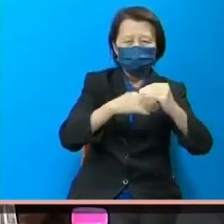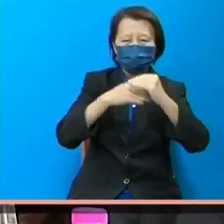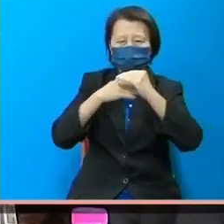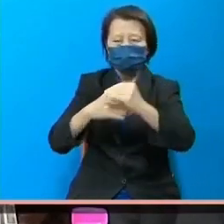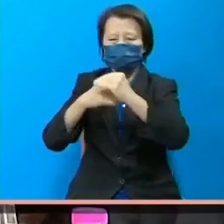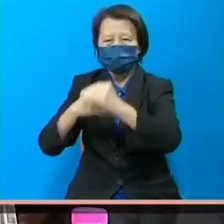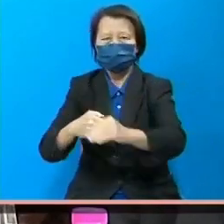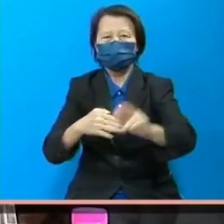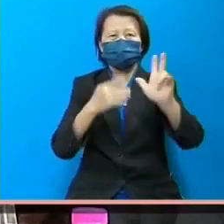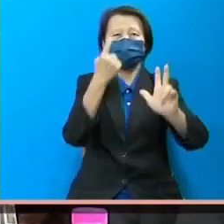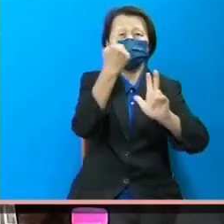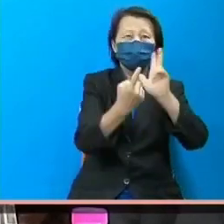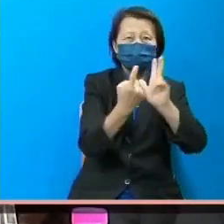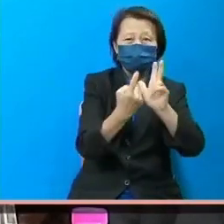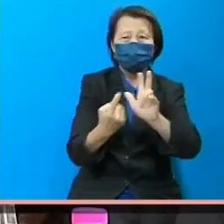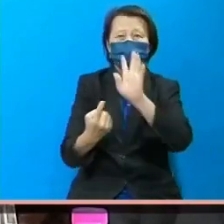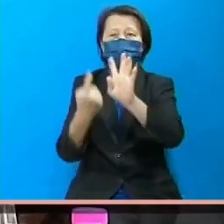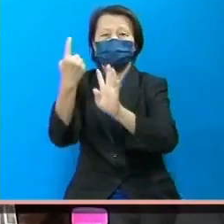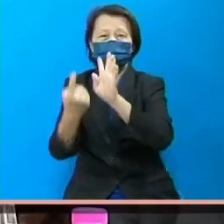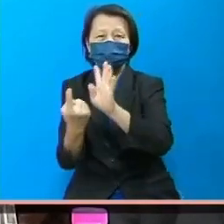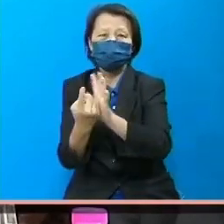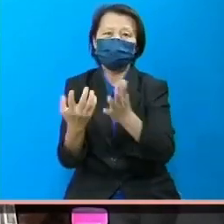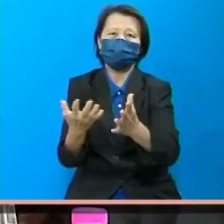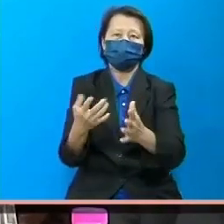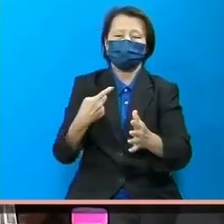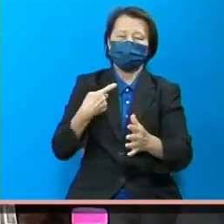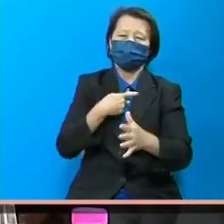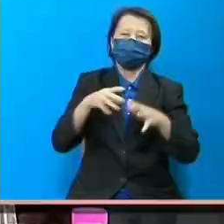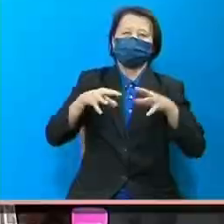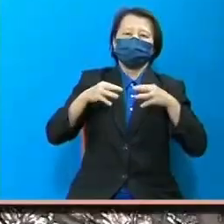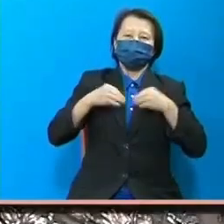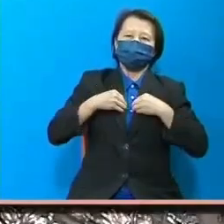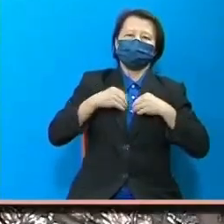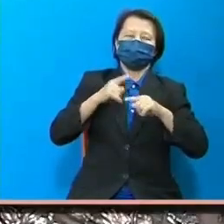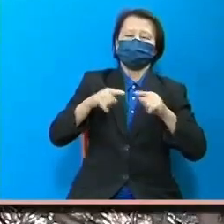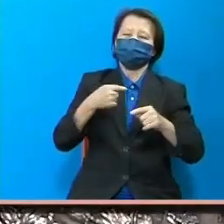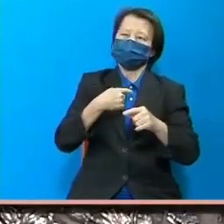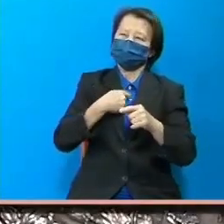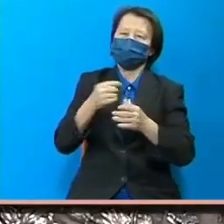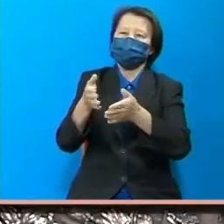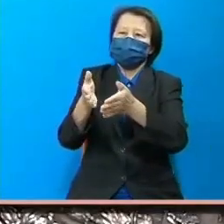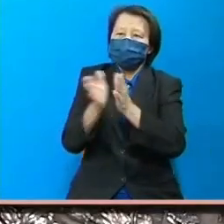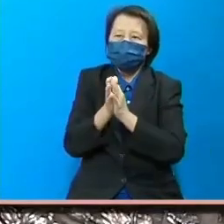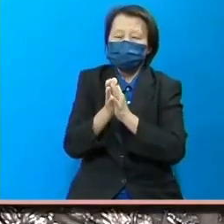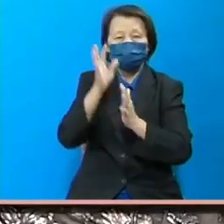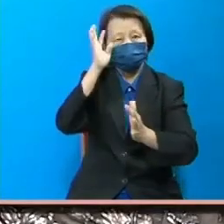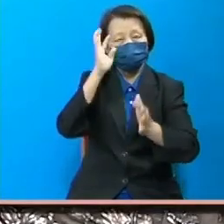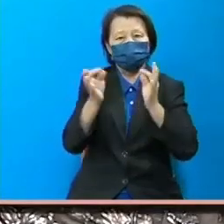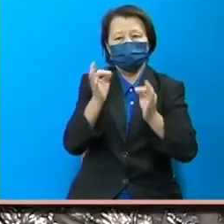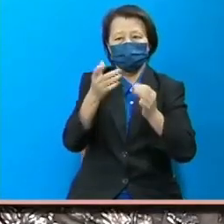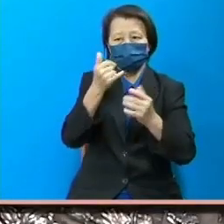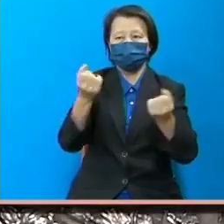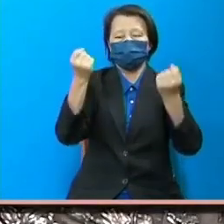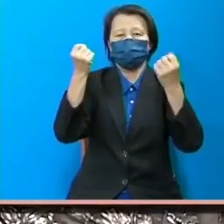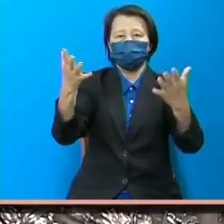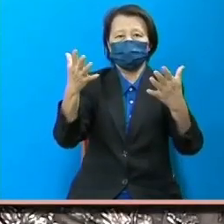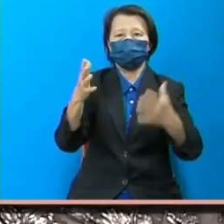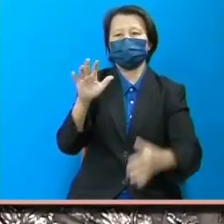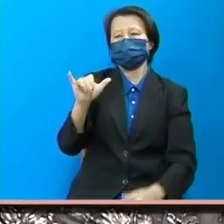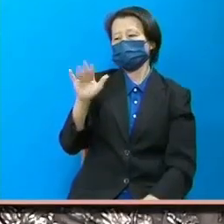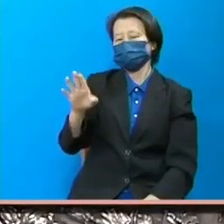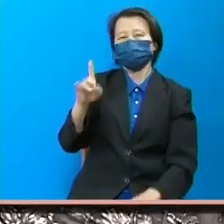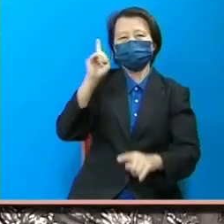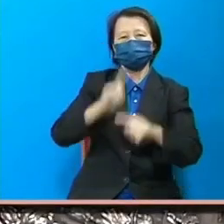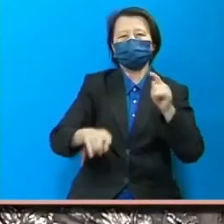3 jam, 4 jam untuk hari-hari berikut itu kita boleh terima. Tapi saya minta pertimbangan kerana ramai ahli yang Muhammad tidak